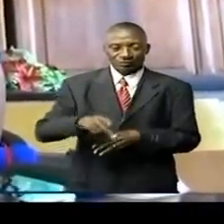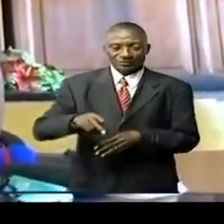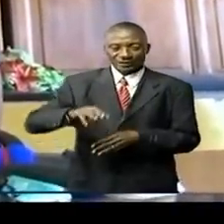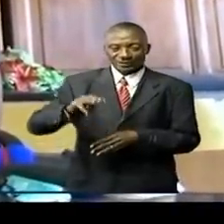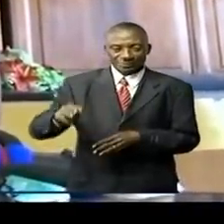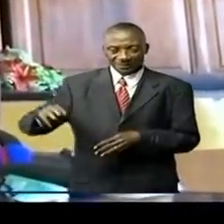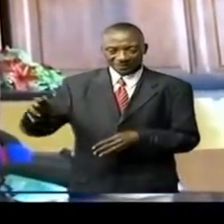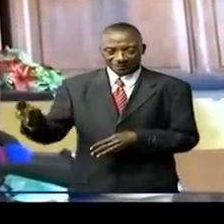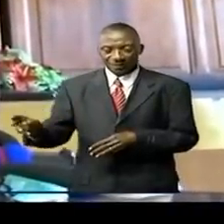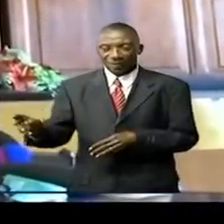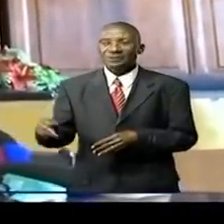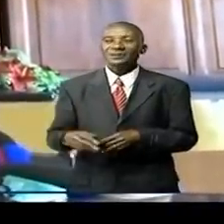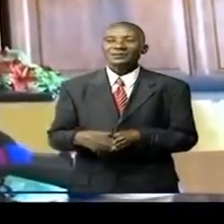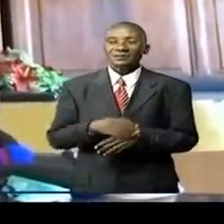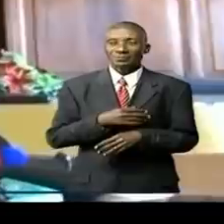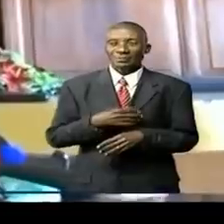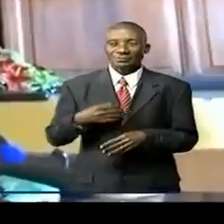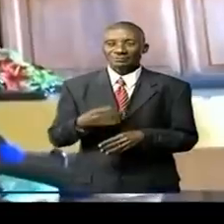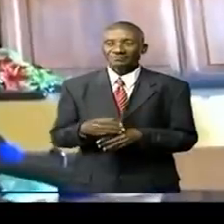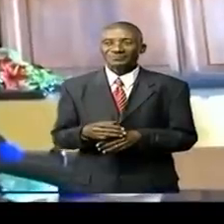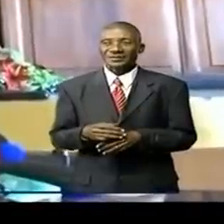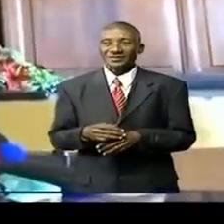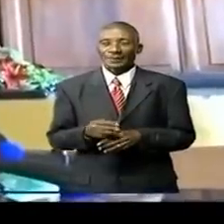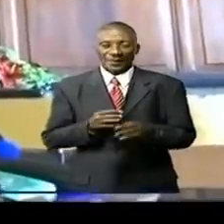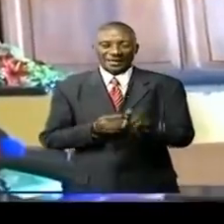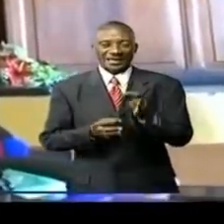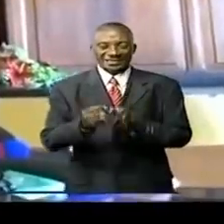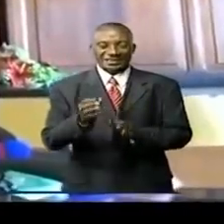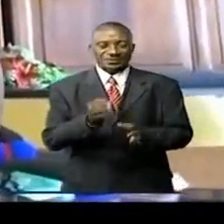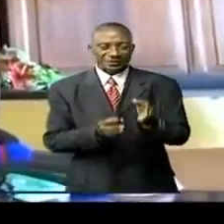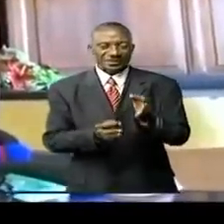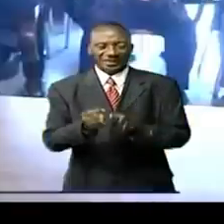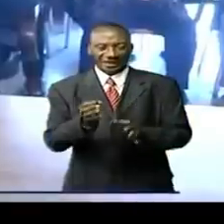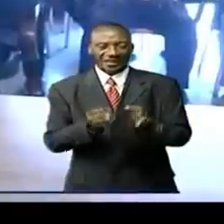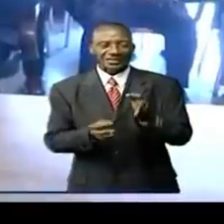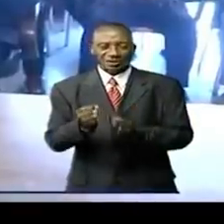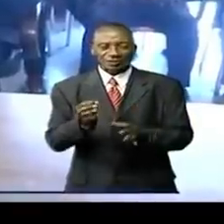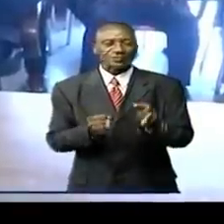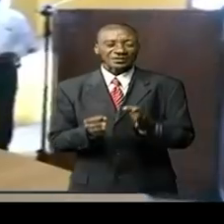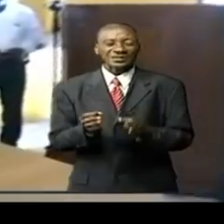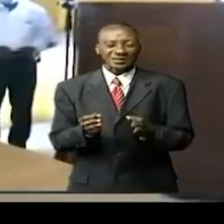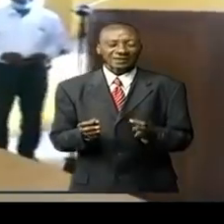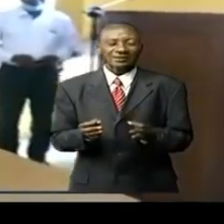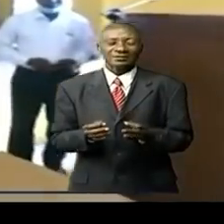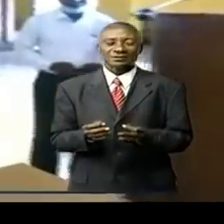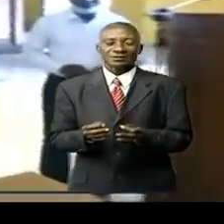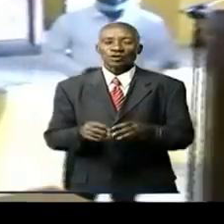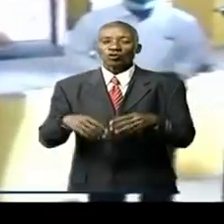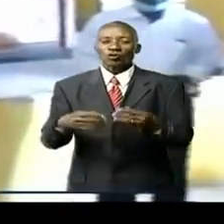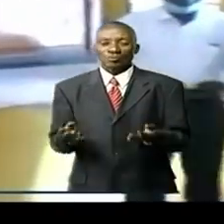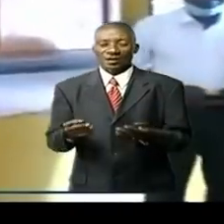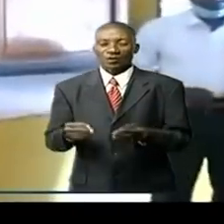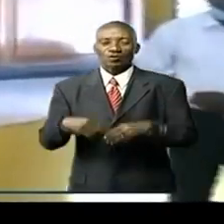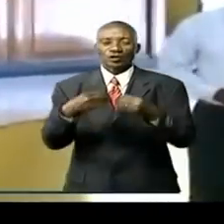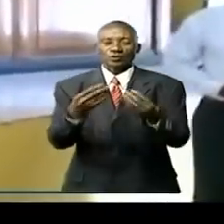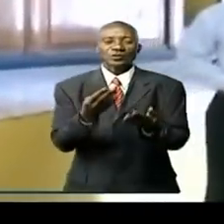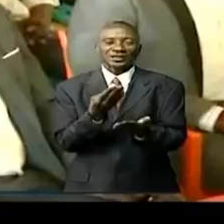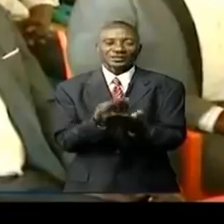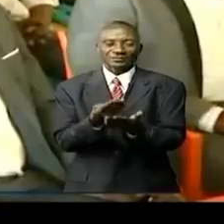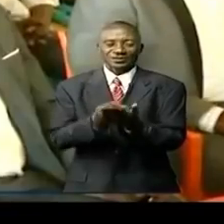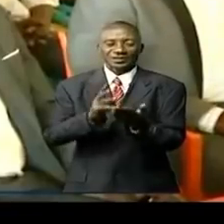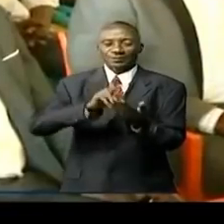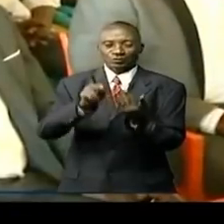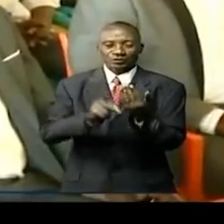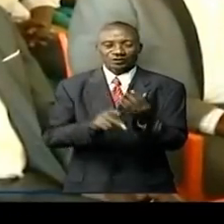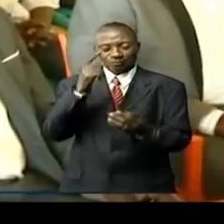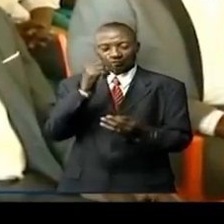Gertrude Kitembompala, a justifié l'élaboration et les dépôts de ces projets d'édit budgétaire du fait que les délais